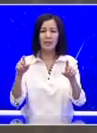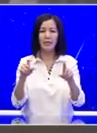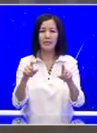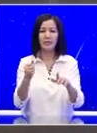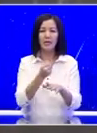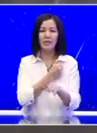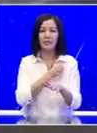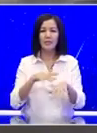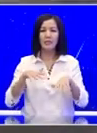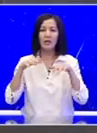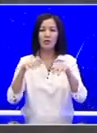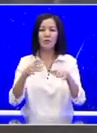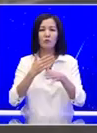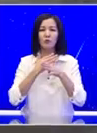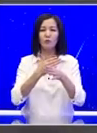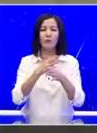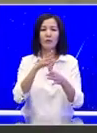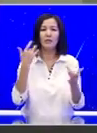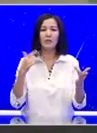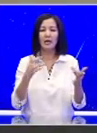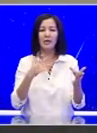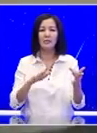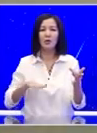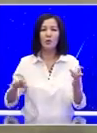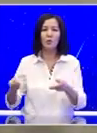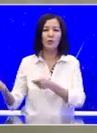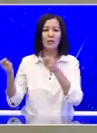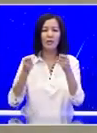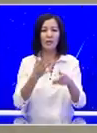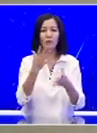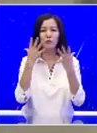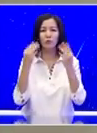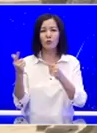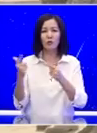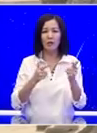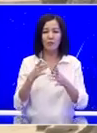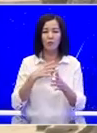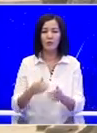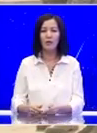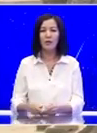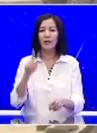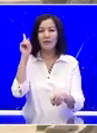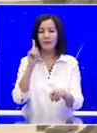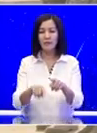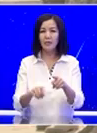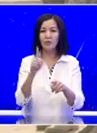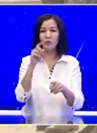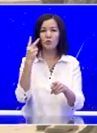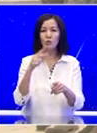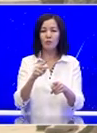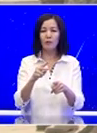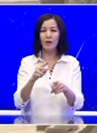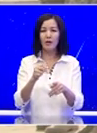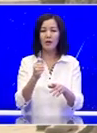десанттық шабуылдаушы әскерлердің көмегімен Тараз өңірінен жеткізілді. Бас аяғы 3 күнде дайын болды. Қысқа мерзім ішінде 120